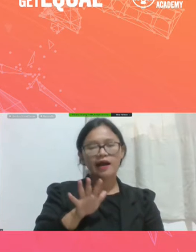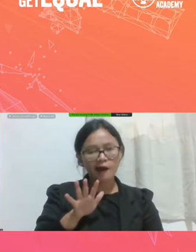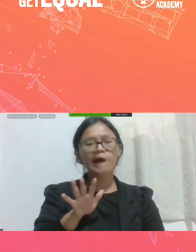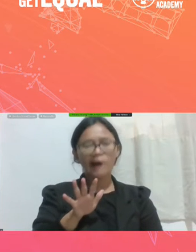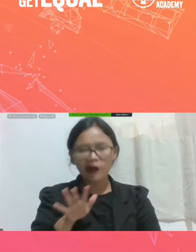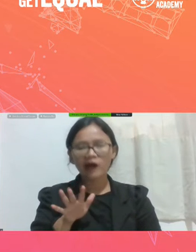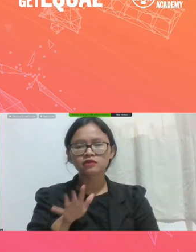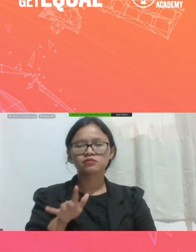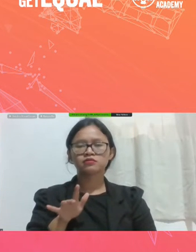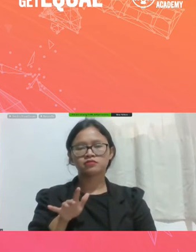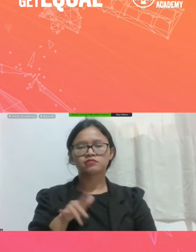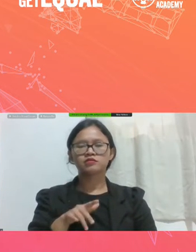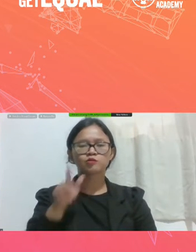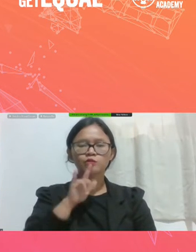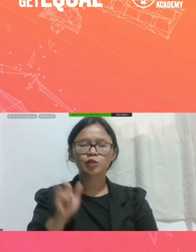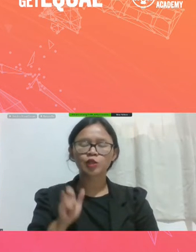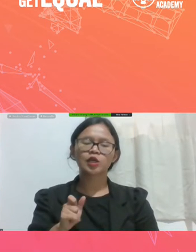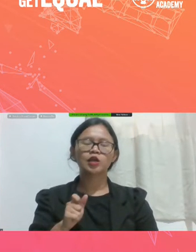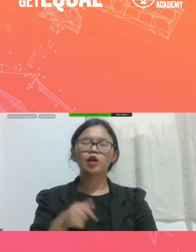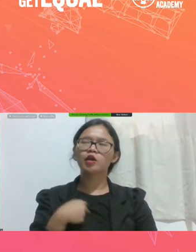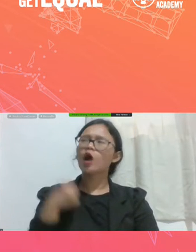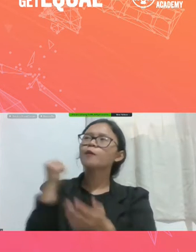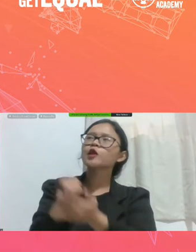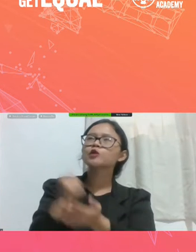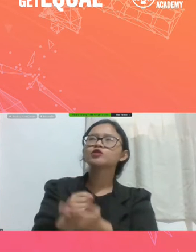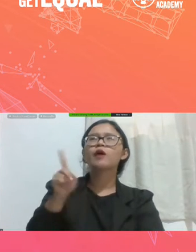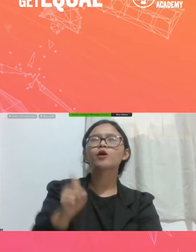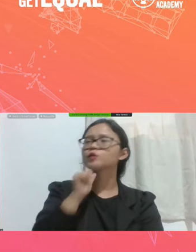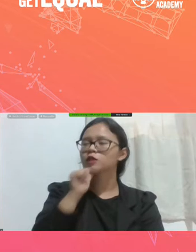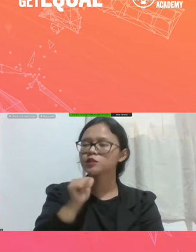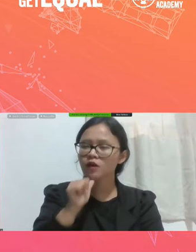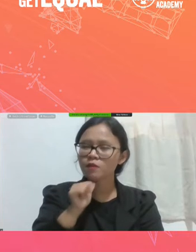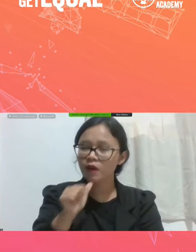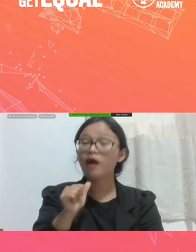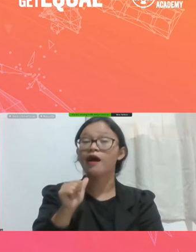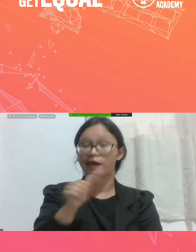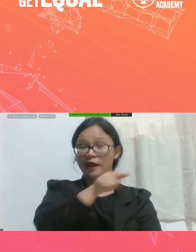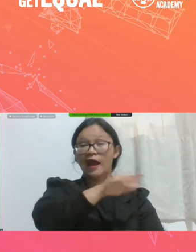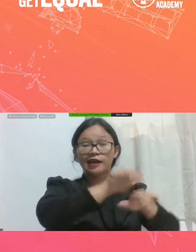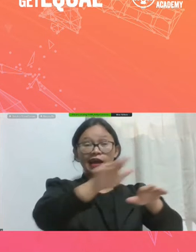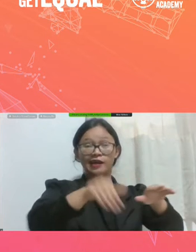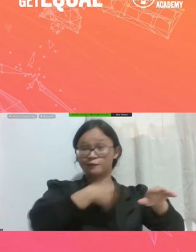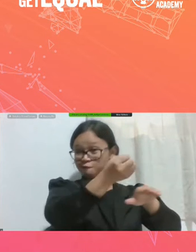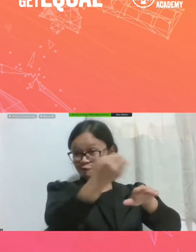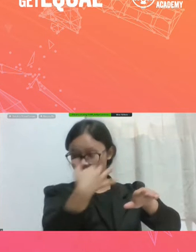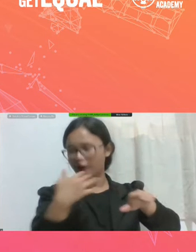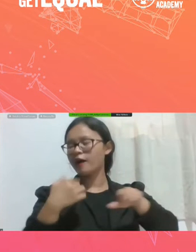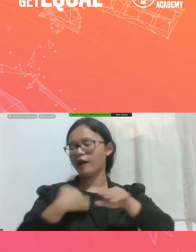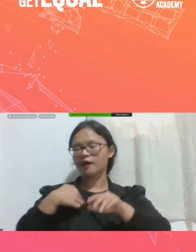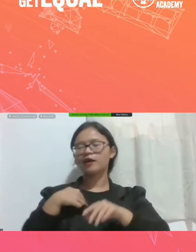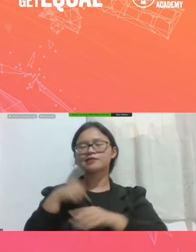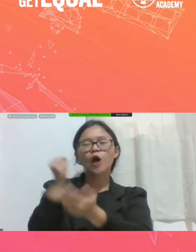perlu accountable, siapa yang harusnya bertanggung jawab untuk memastikan aktivitas nyaman di media sosial. Ini menurut anak-anak ya, dan kaum muda perempuan